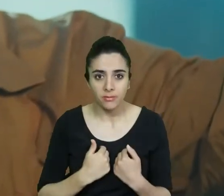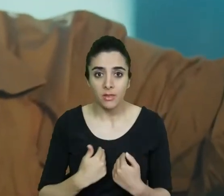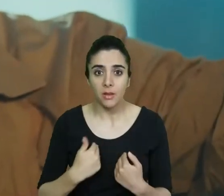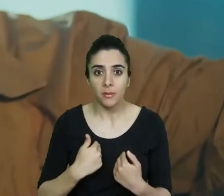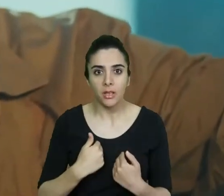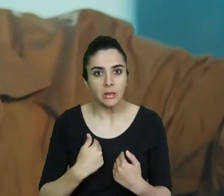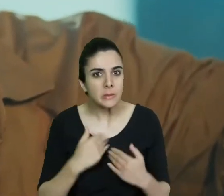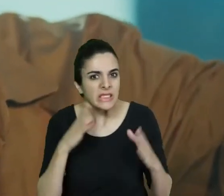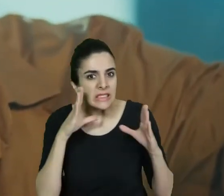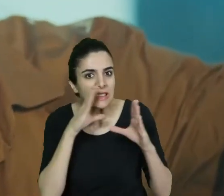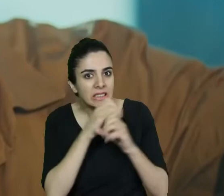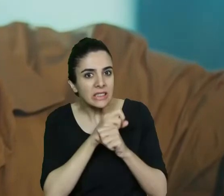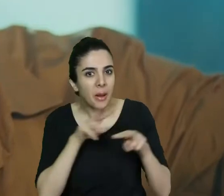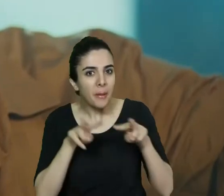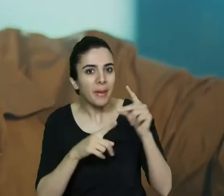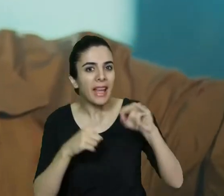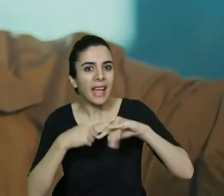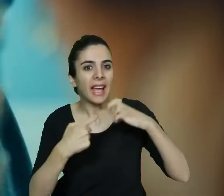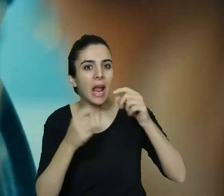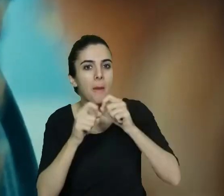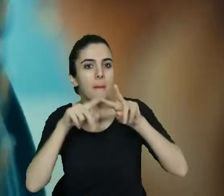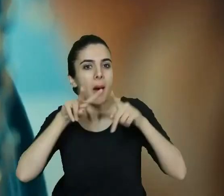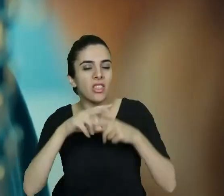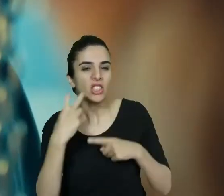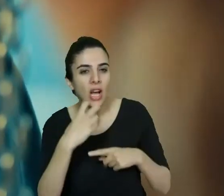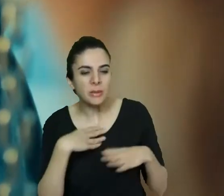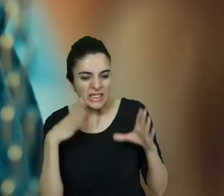Benim gizli gizli Mihriban ezberlediğim gibi desene.